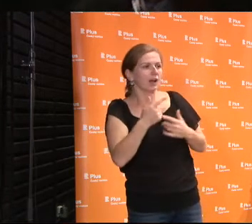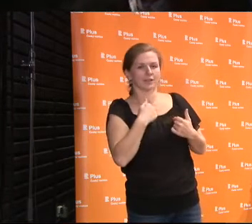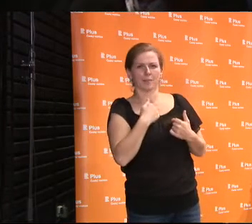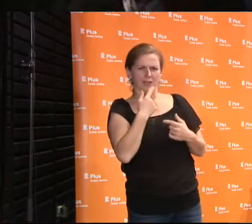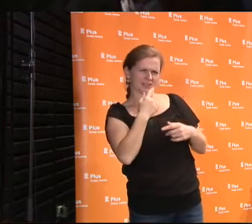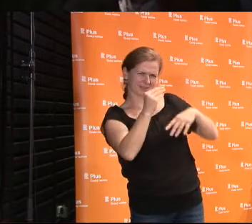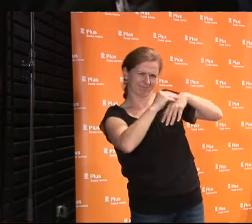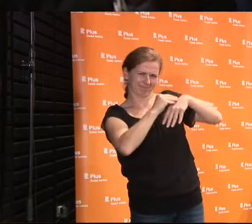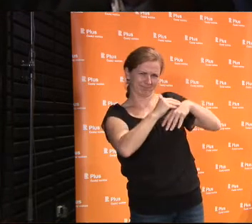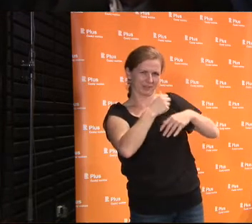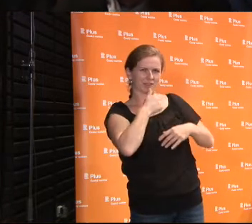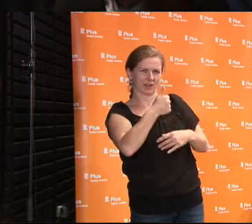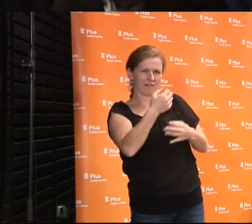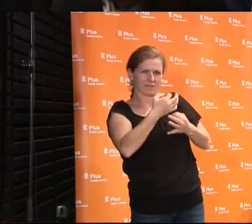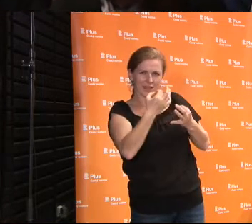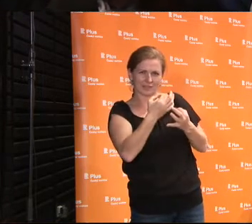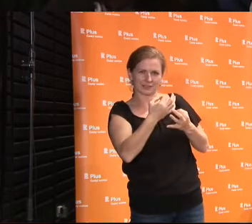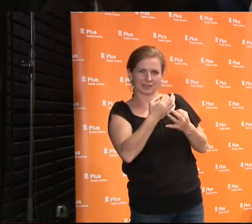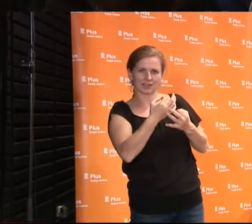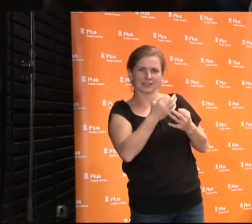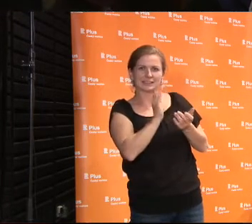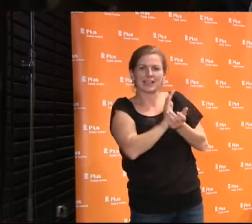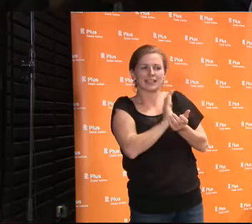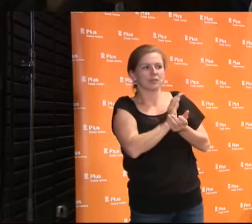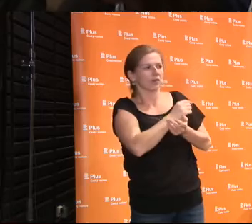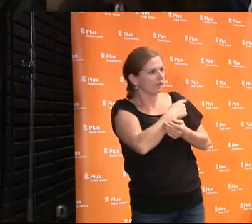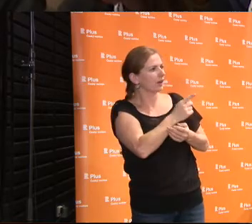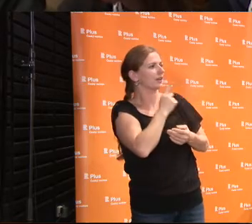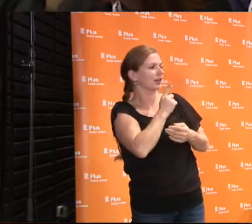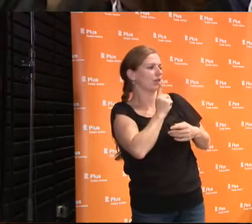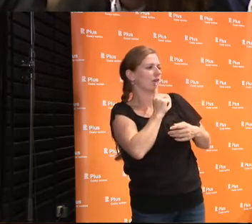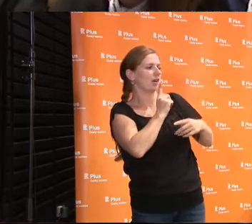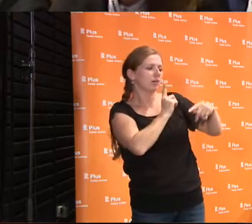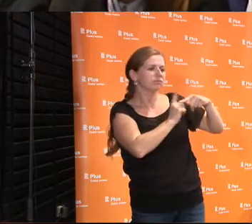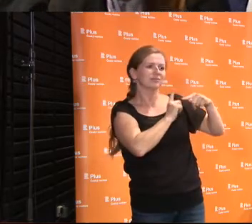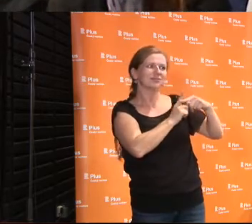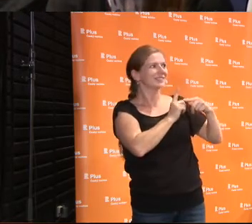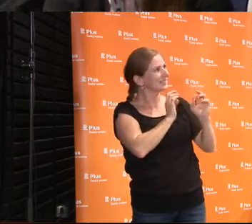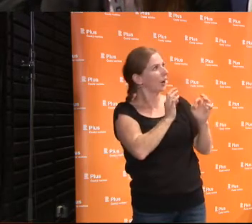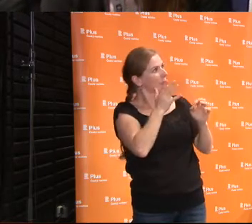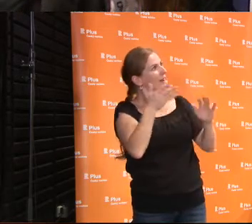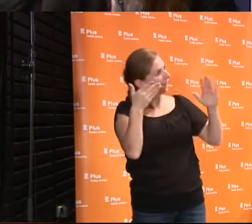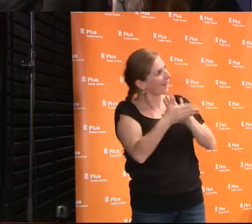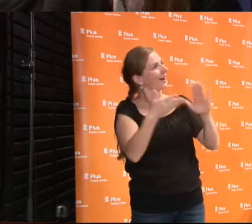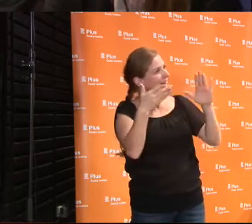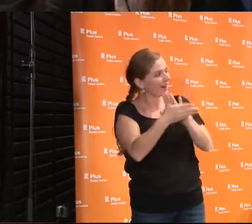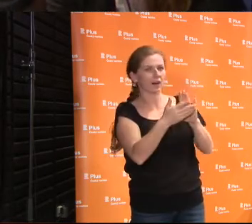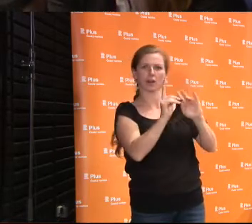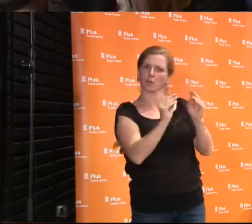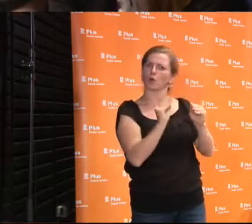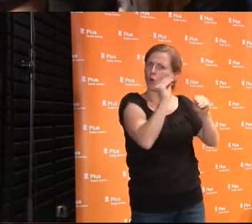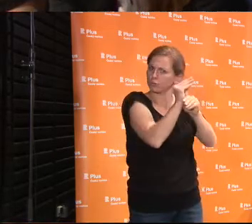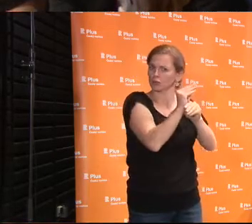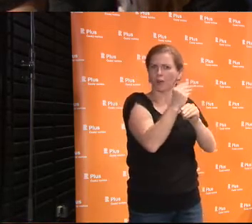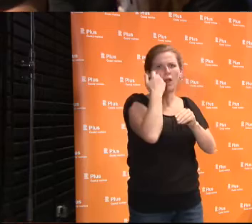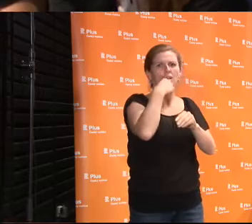tady možná ještě nezazněla. Tady stále optimisticky, nemyslím to tak ve zlým, zaznívá, že nahradíme nebo doplníme lidskou